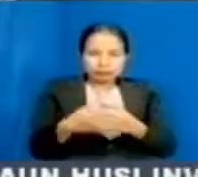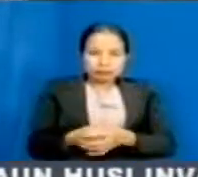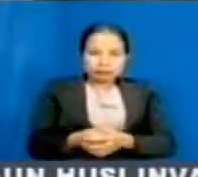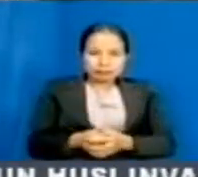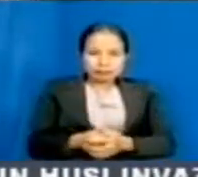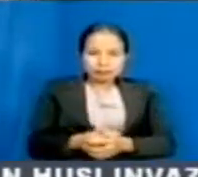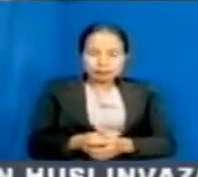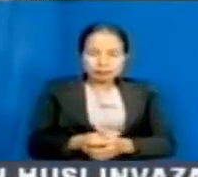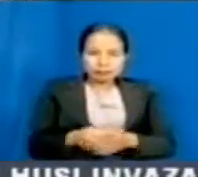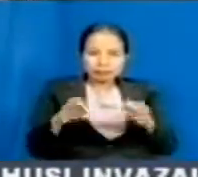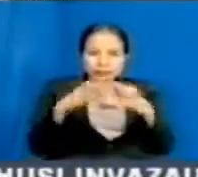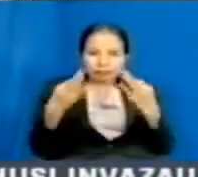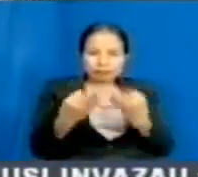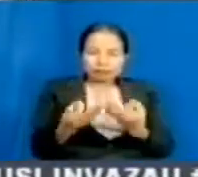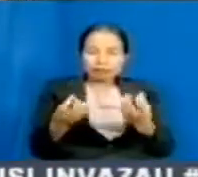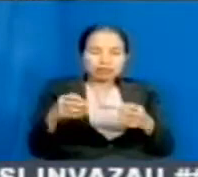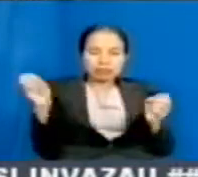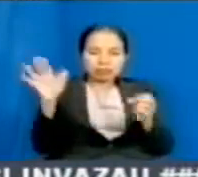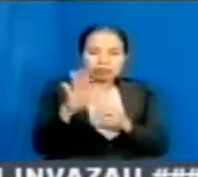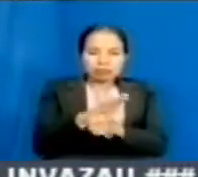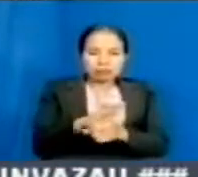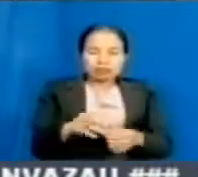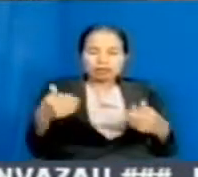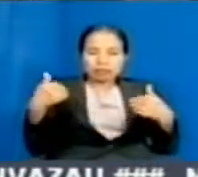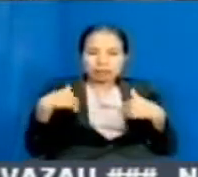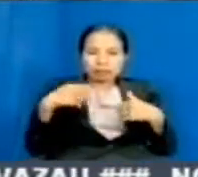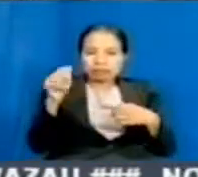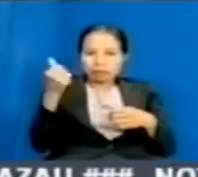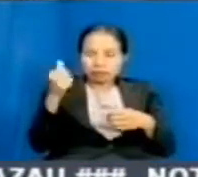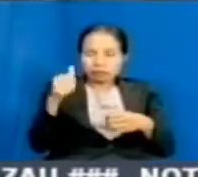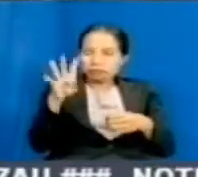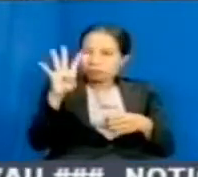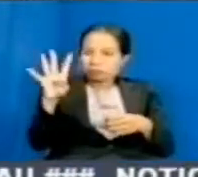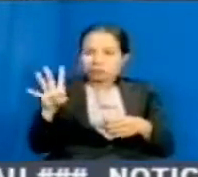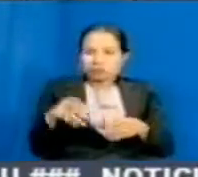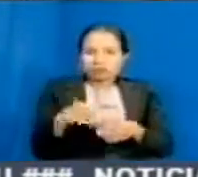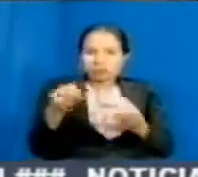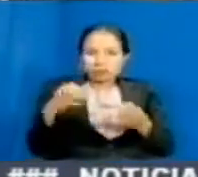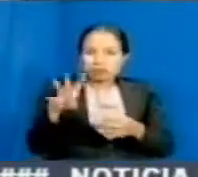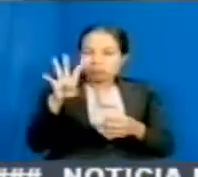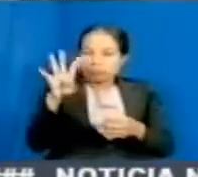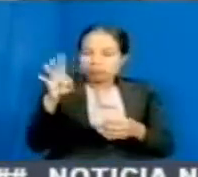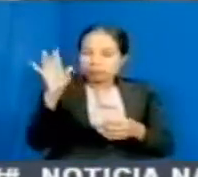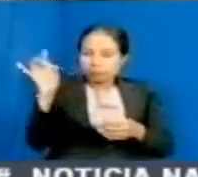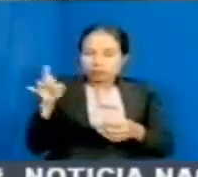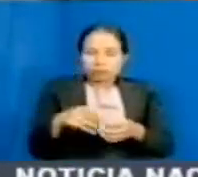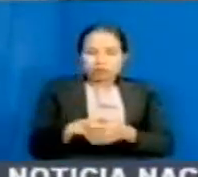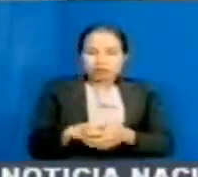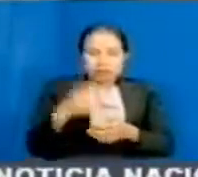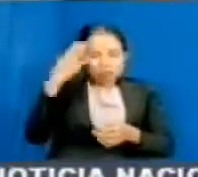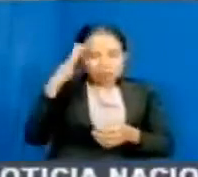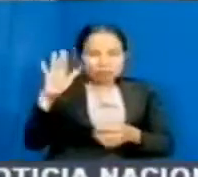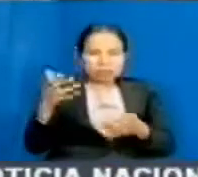ia família balu que la completa. Balu ia 10, mai 4 de, balu ia 4, balu 8. Nebe buat ni telah